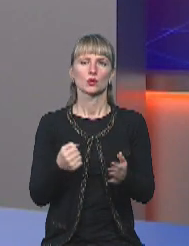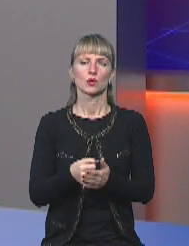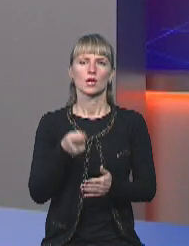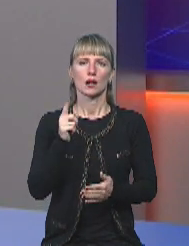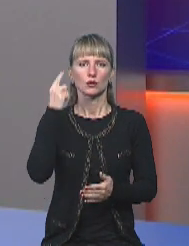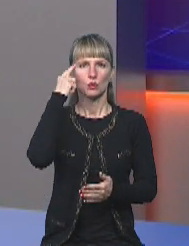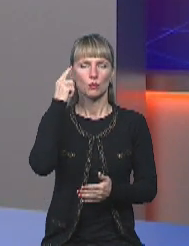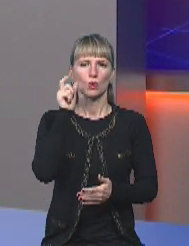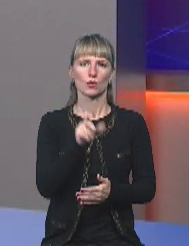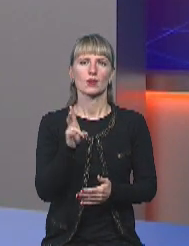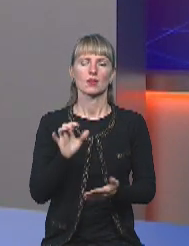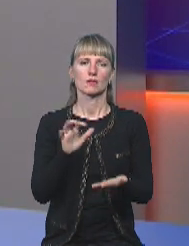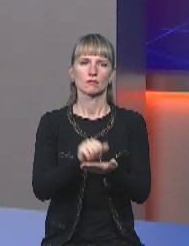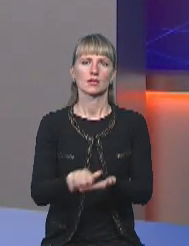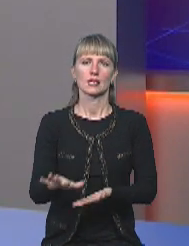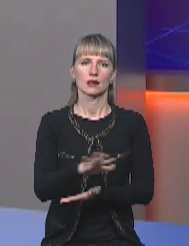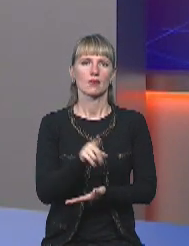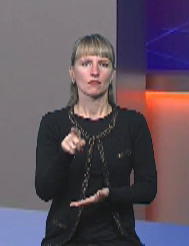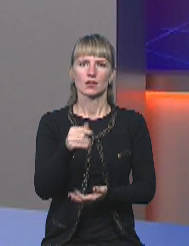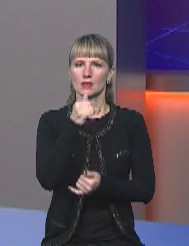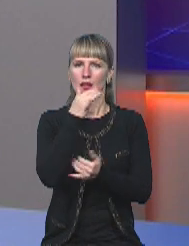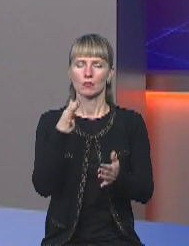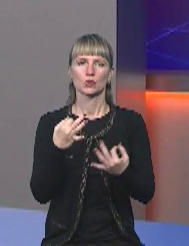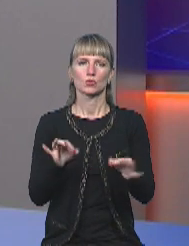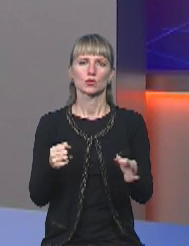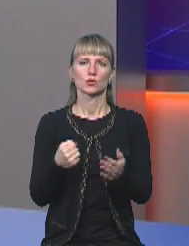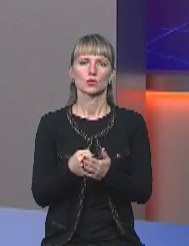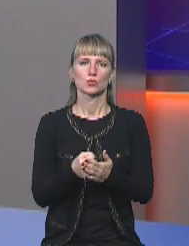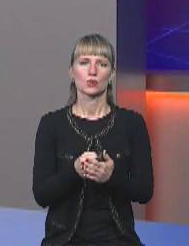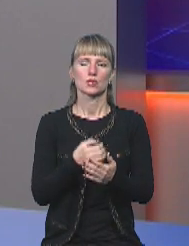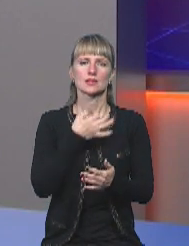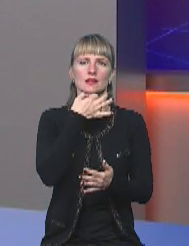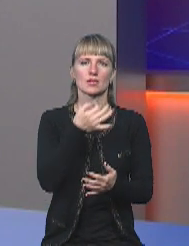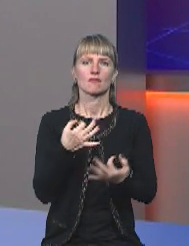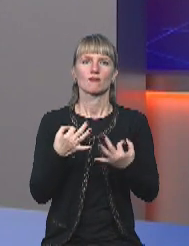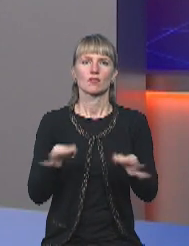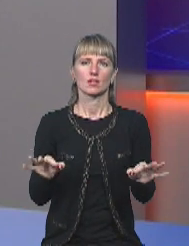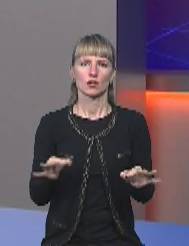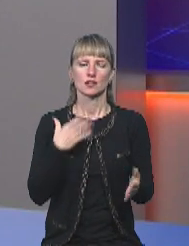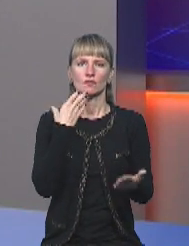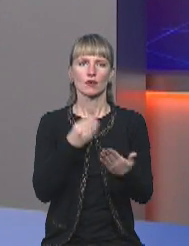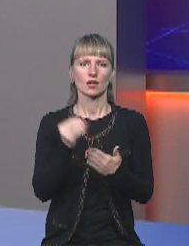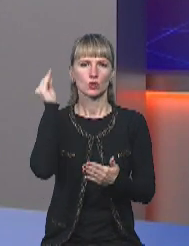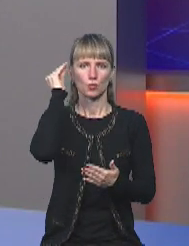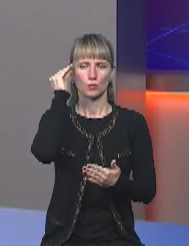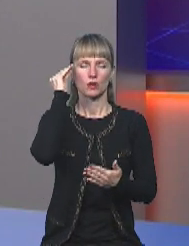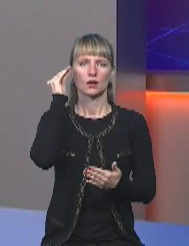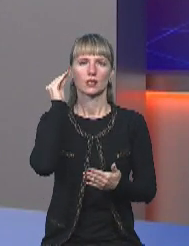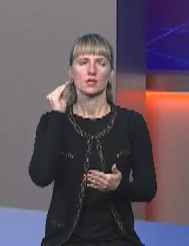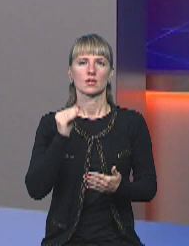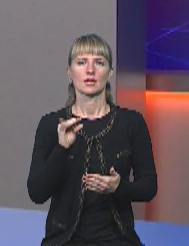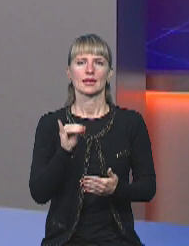думок людей на окупованих територіях, і вони не мають доступу до висловлення, вільного висловлення своєї думки.